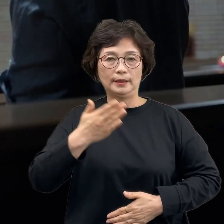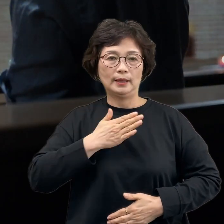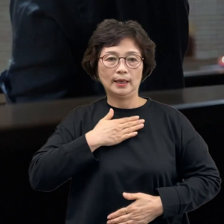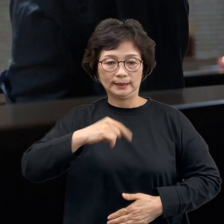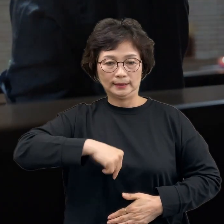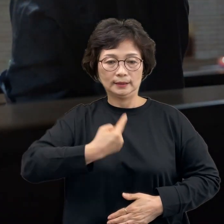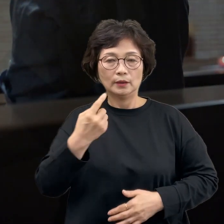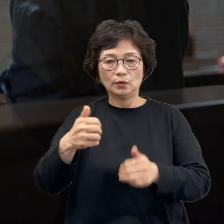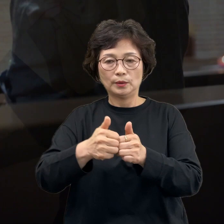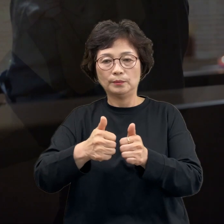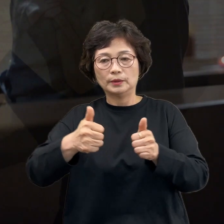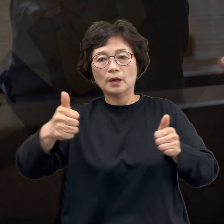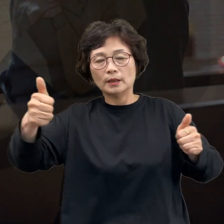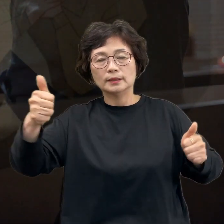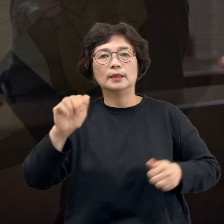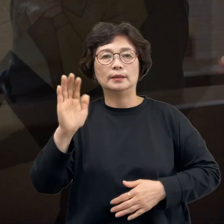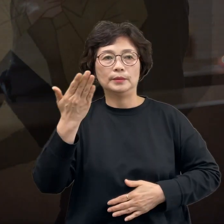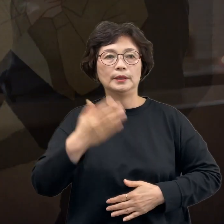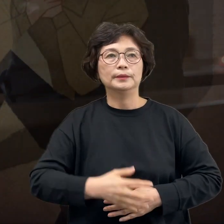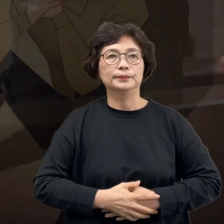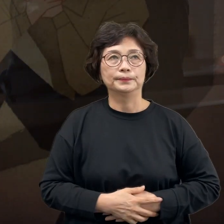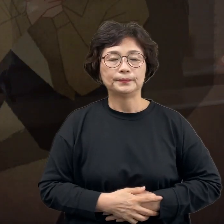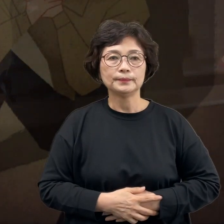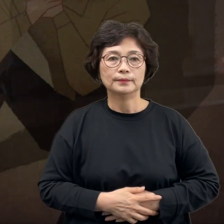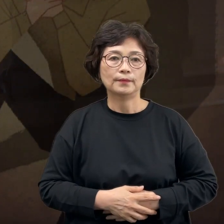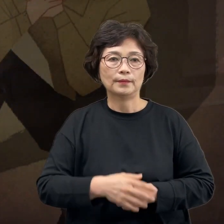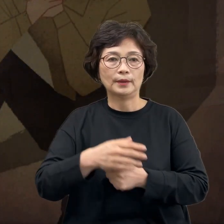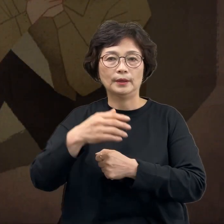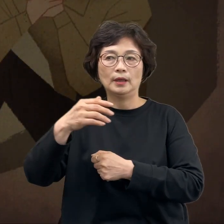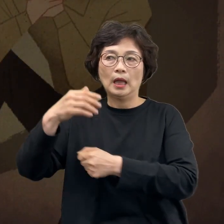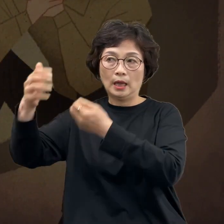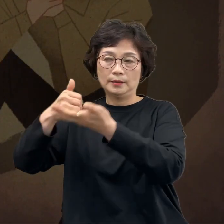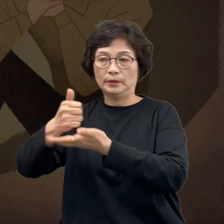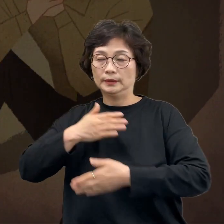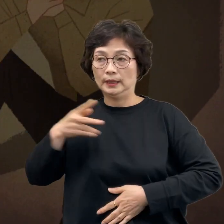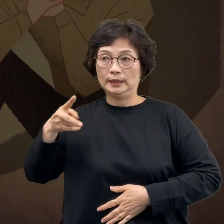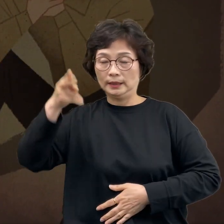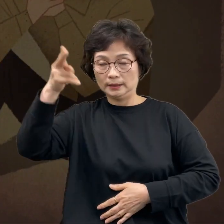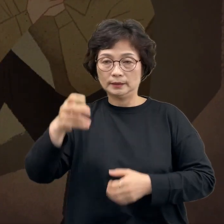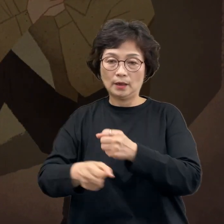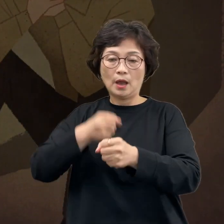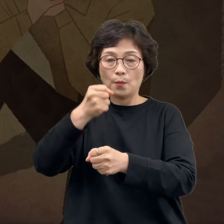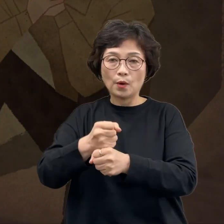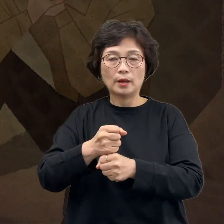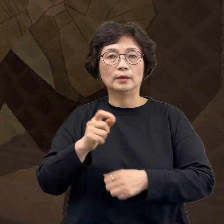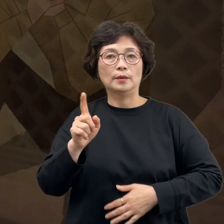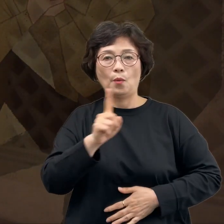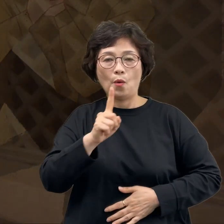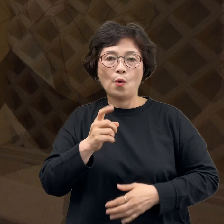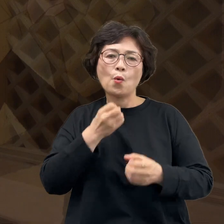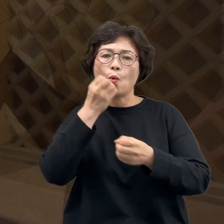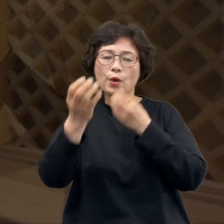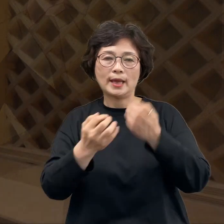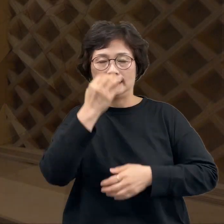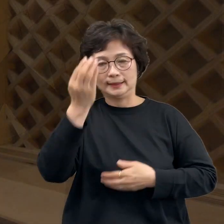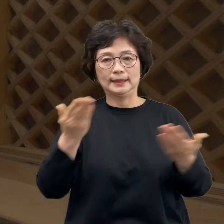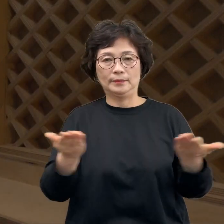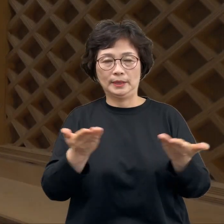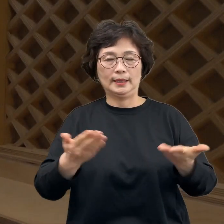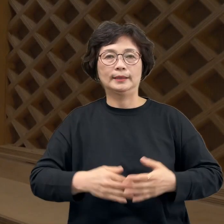나 자신과도 떨어지게 합니다. 이러한 단절 상태를 회복하는 것이